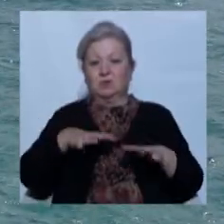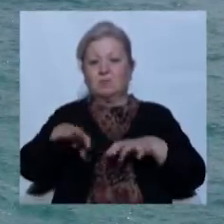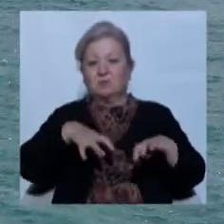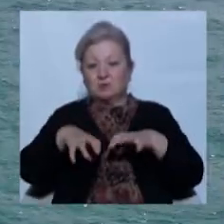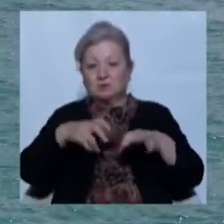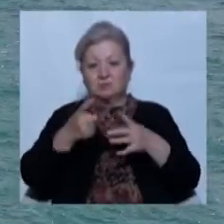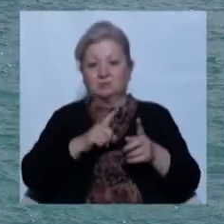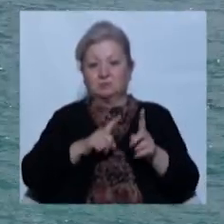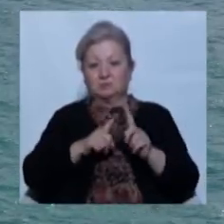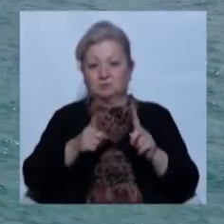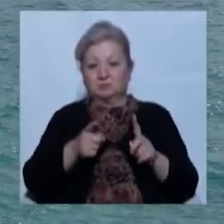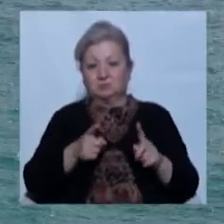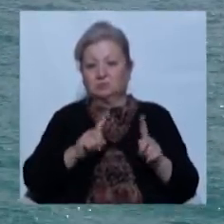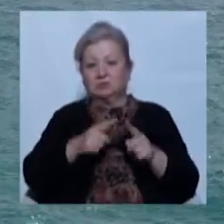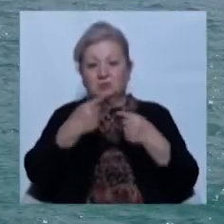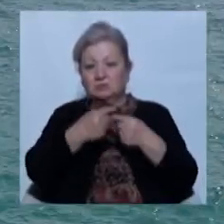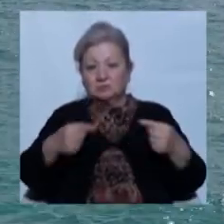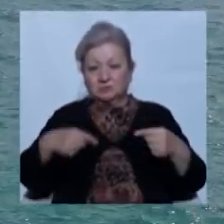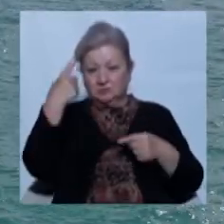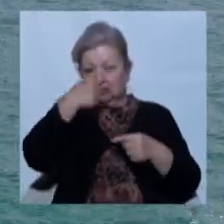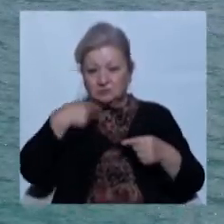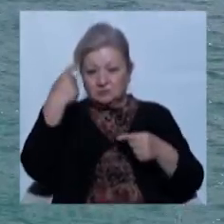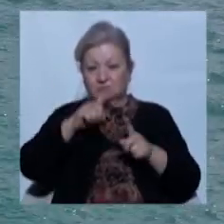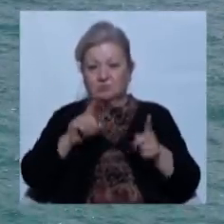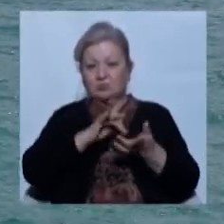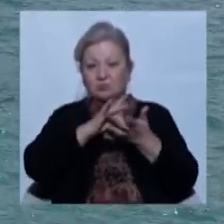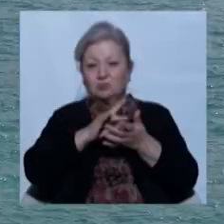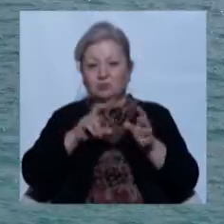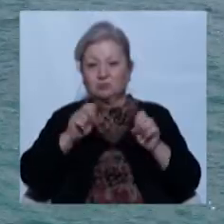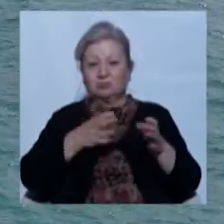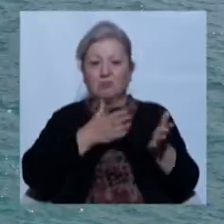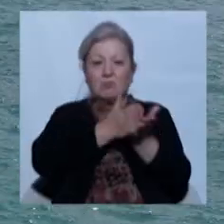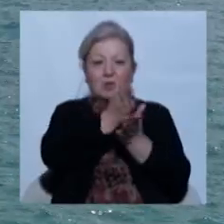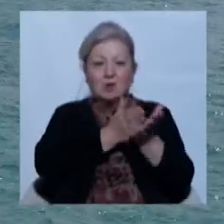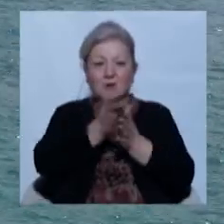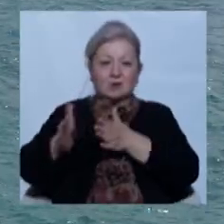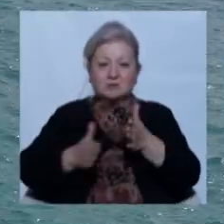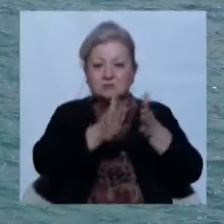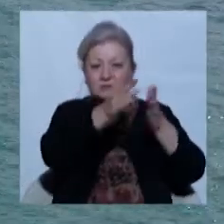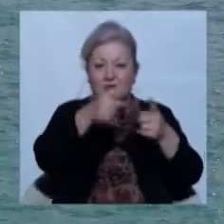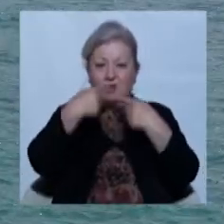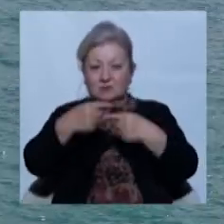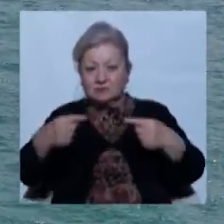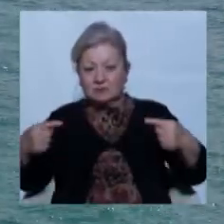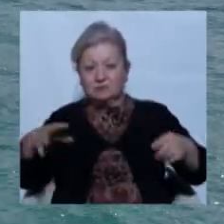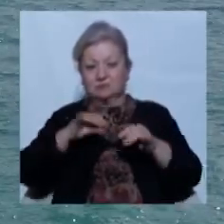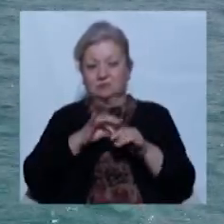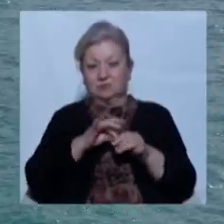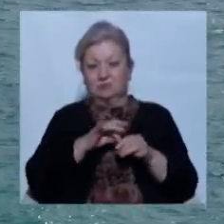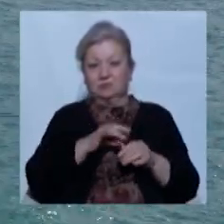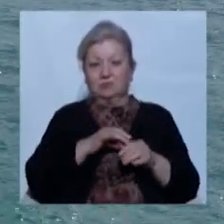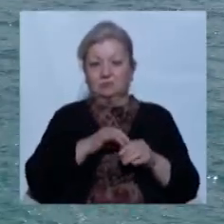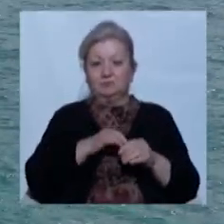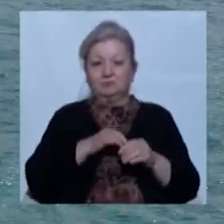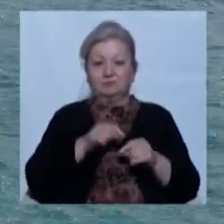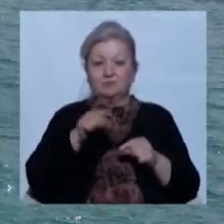ბიზნესის წარმოება, თუ სხვადასხვა ტიპის ტურისტული მარშრუტები, თუ სხვადასხვა ტიპის ტურისტული მომსახურეობა,